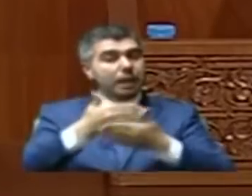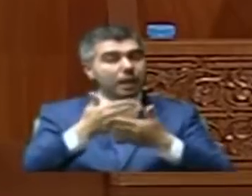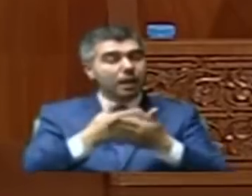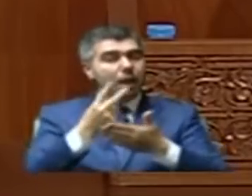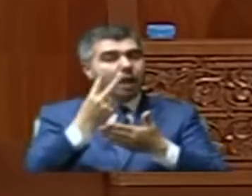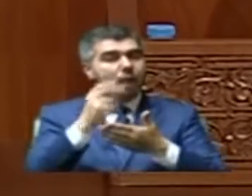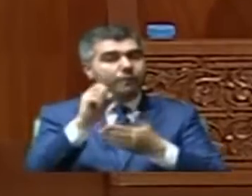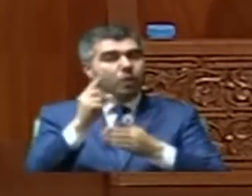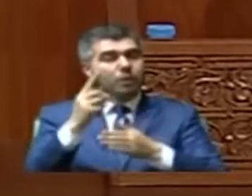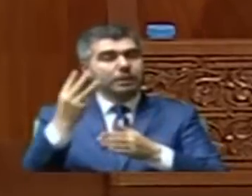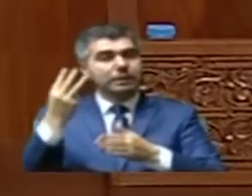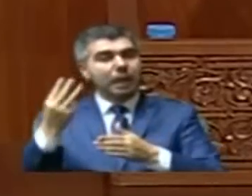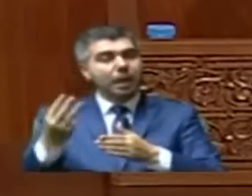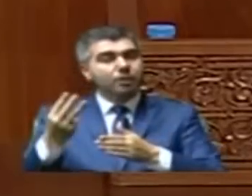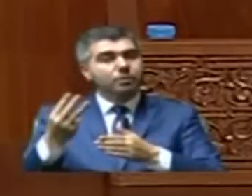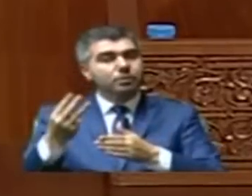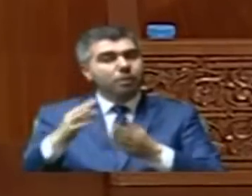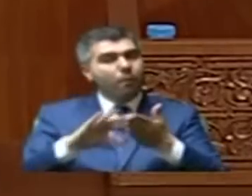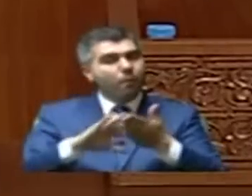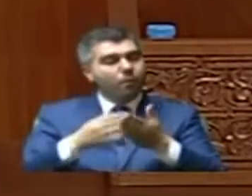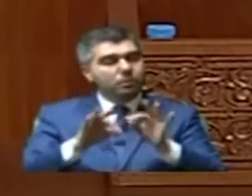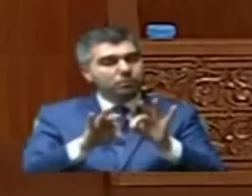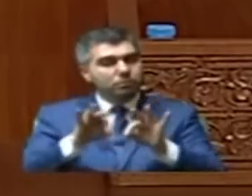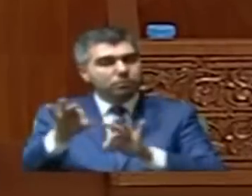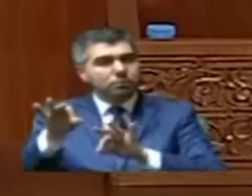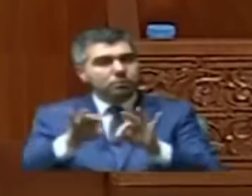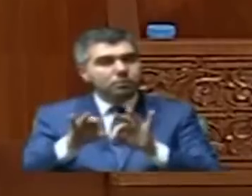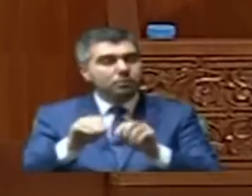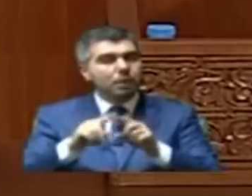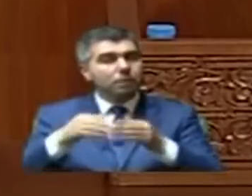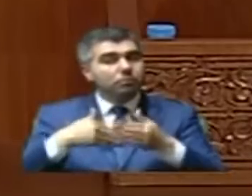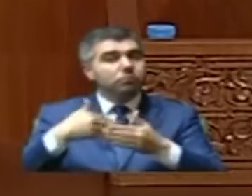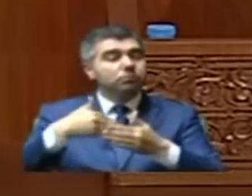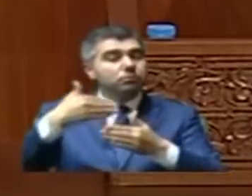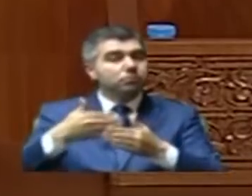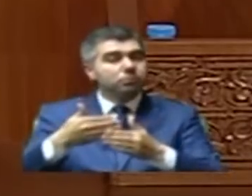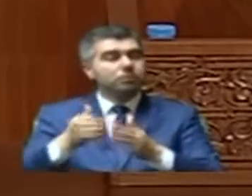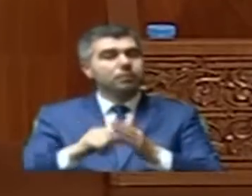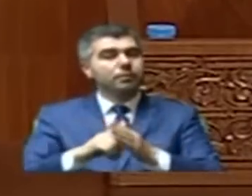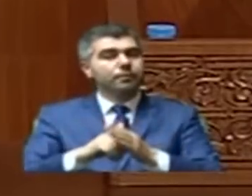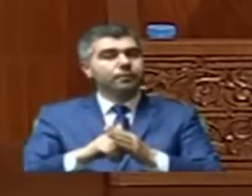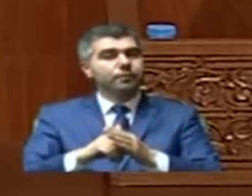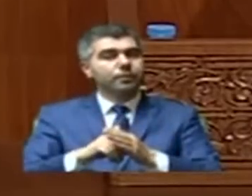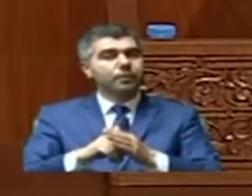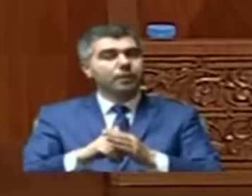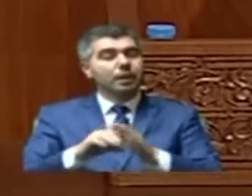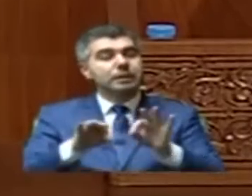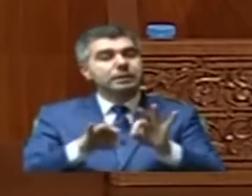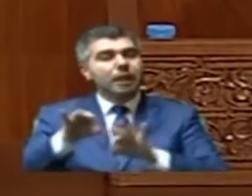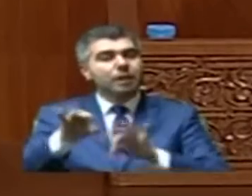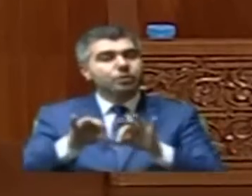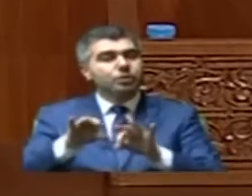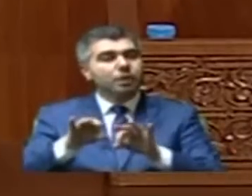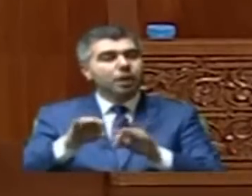2013 در تقييم للمنظومه التعليم عليها ابنا باش يدير يدير الرؤيه